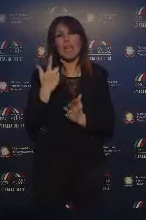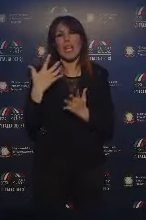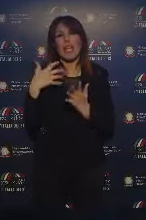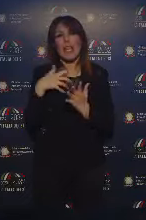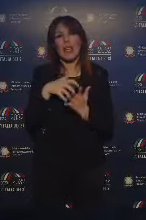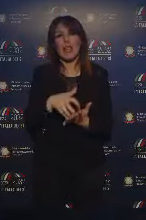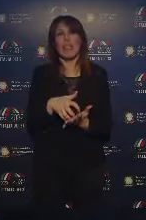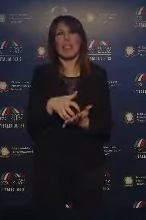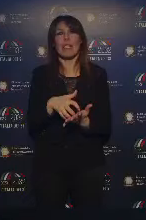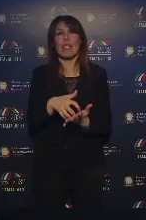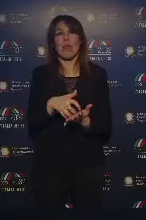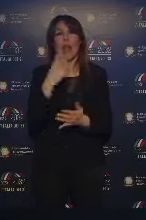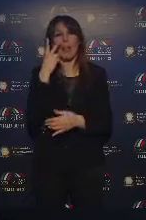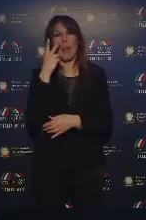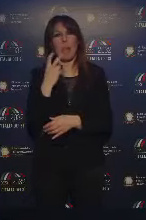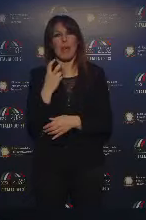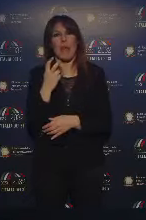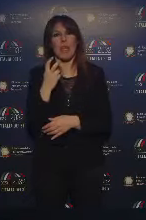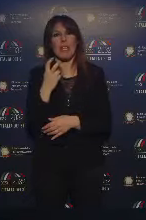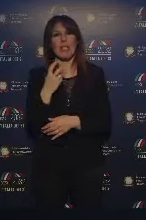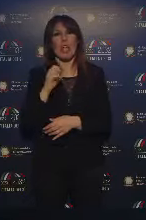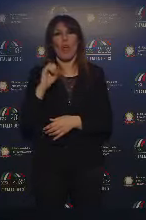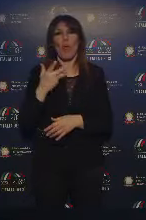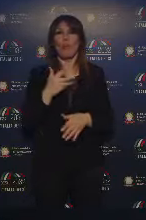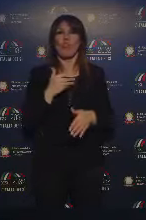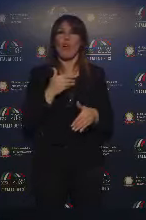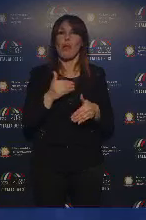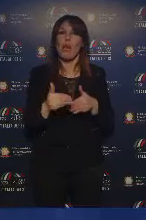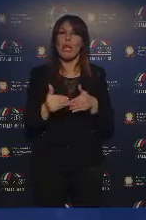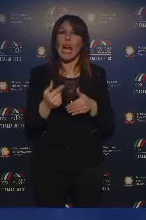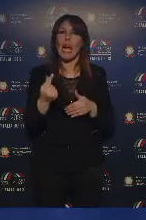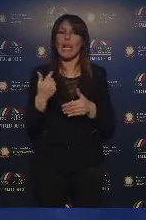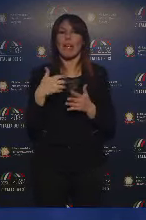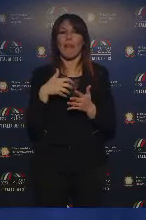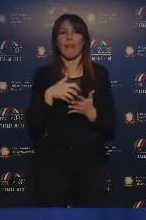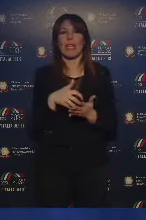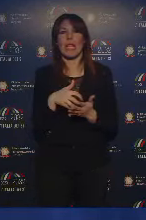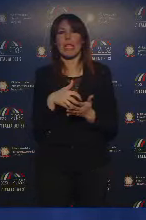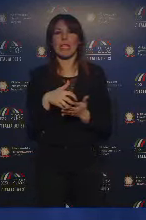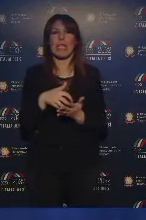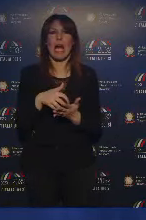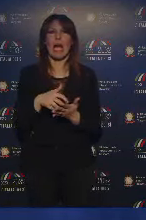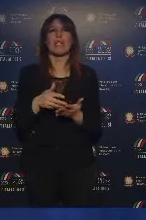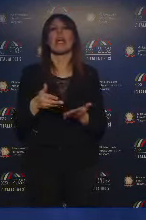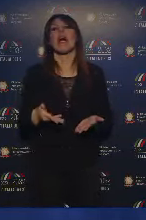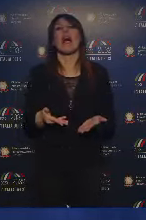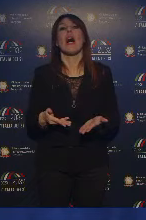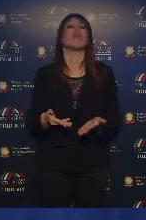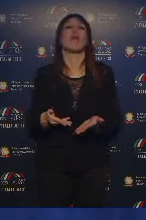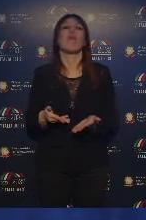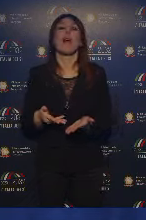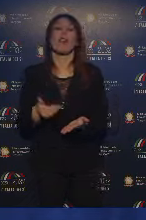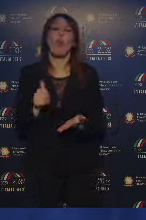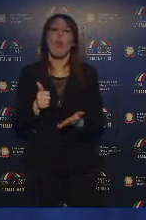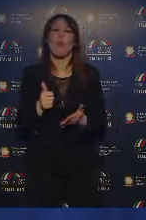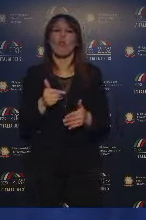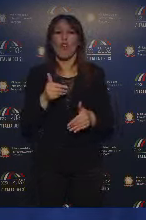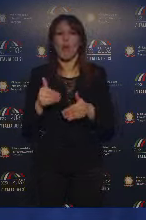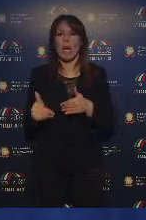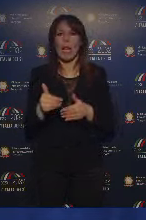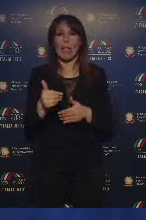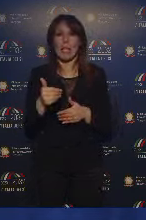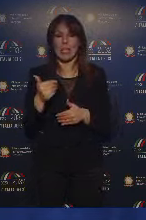investimenti previsti 15 miliardi finanziati attualmente 11 miliardi e4 che per la